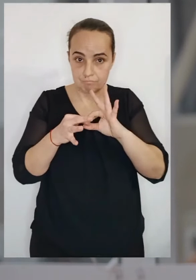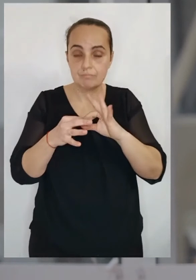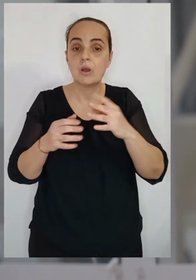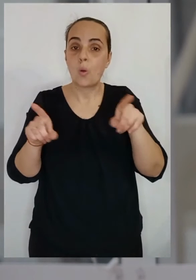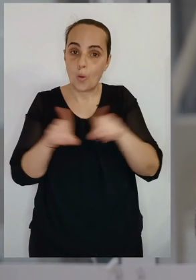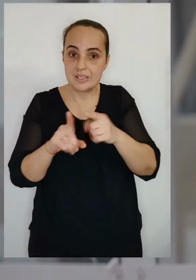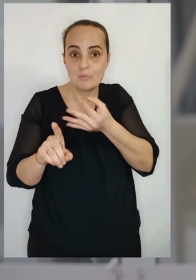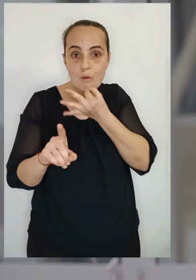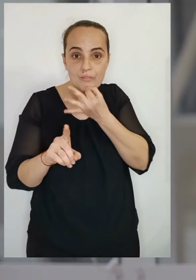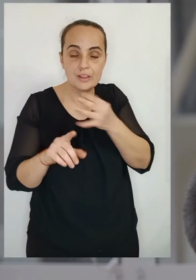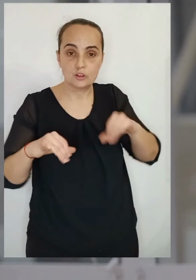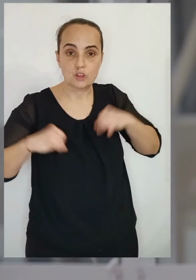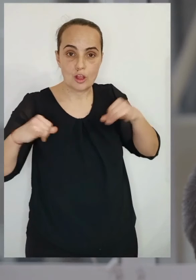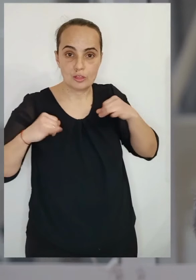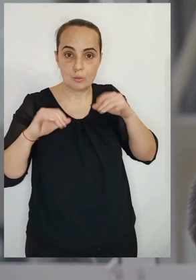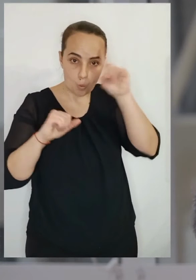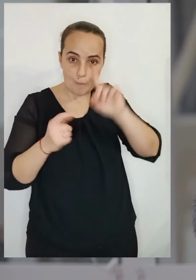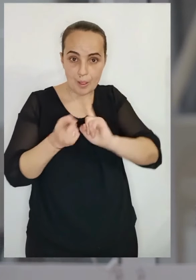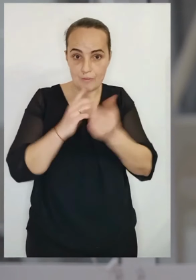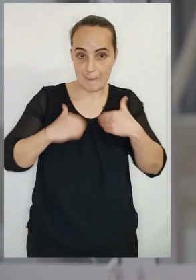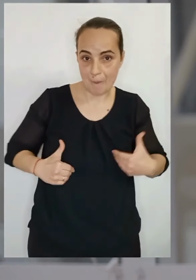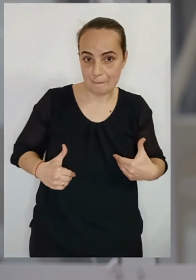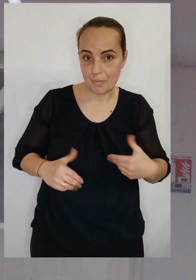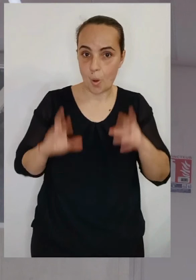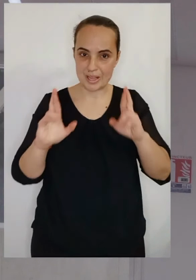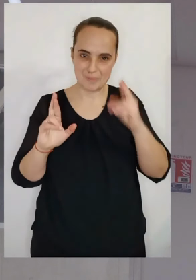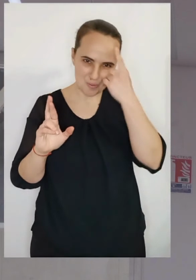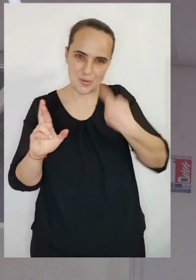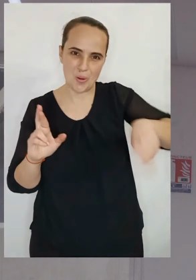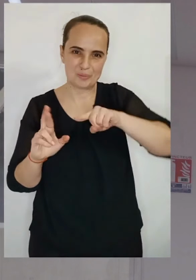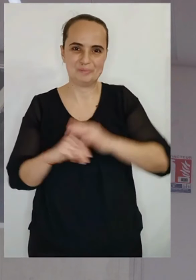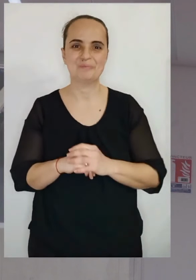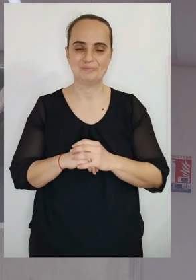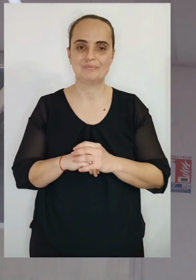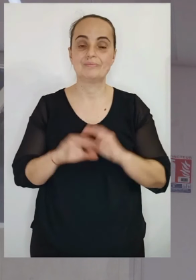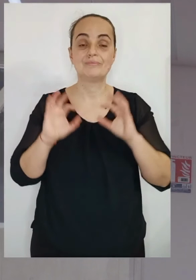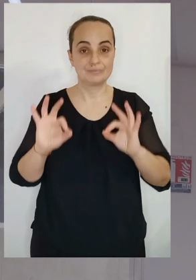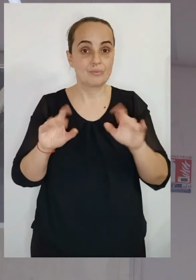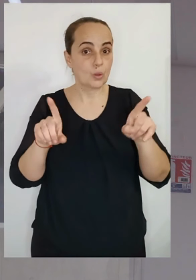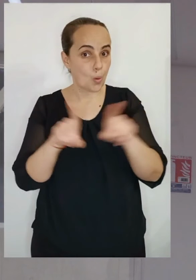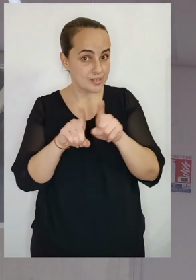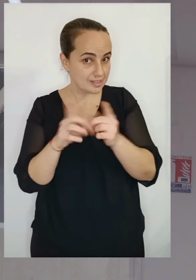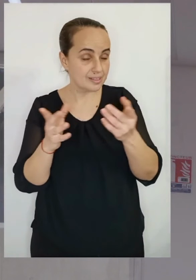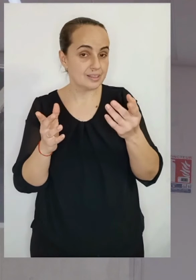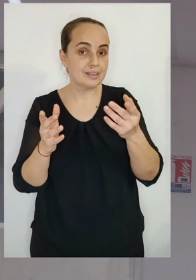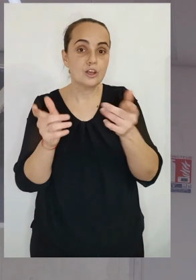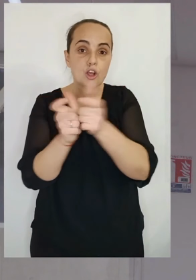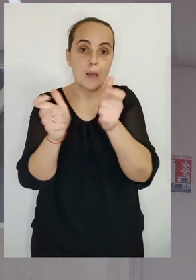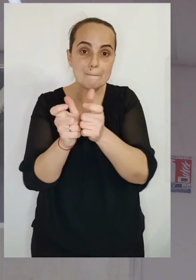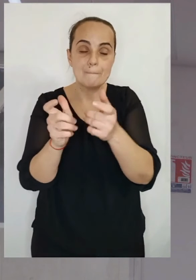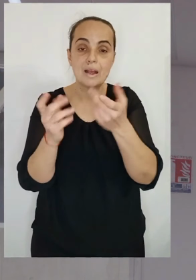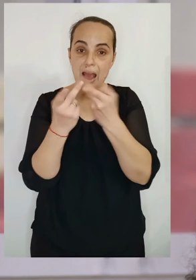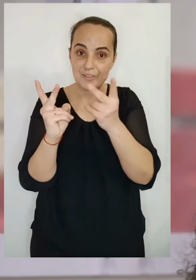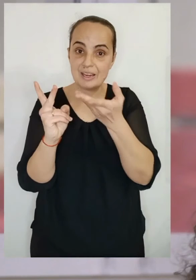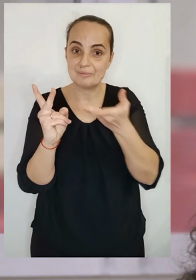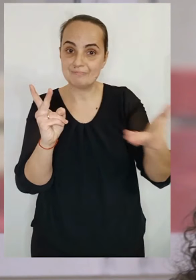une source de recrutement. On le souhaite en tout cas pour eux. Et après, il y a la vie qui nous lie à nos clubs